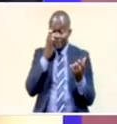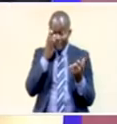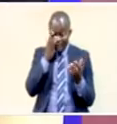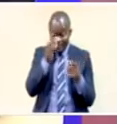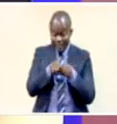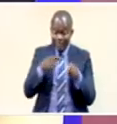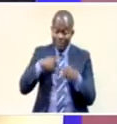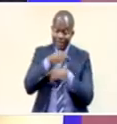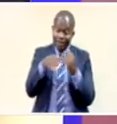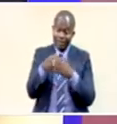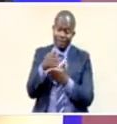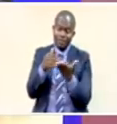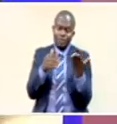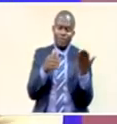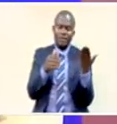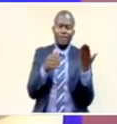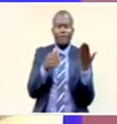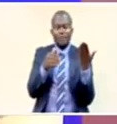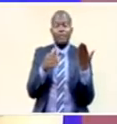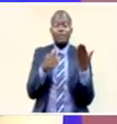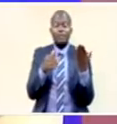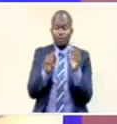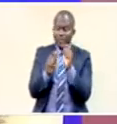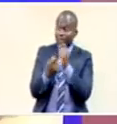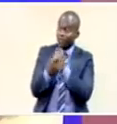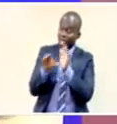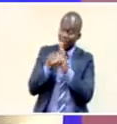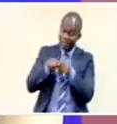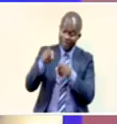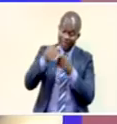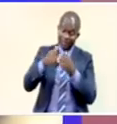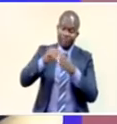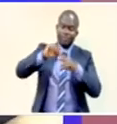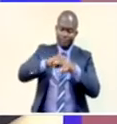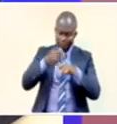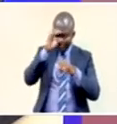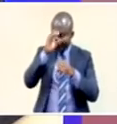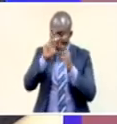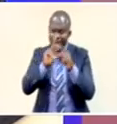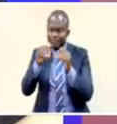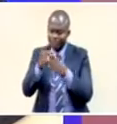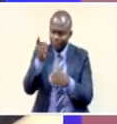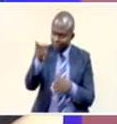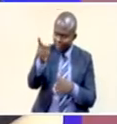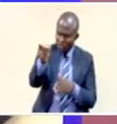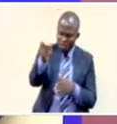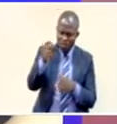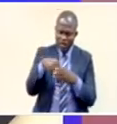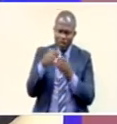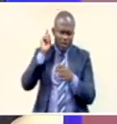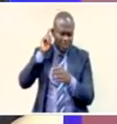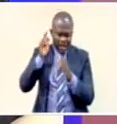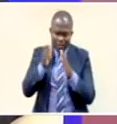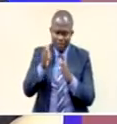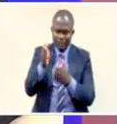natwe twabaye uko nk'abandi uko babaye tugatangira guhiga abantu gusa tubavuga ngo wowe nturi uwahantu uri umutasi